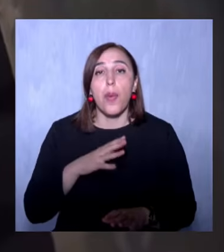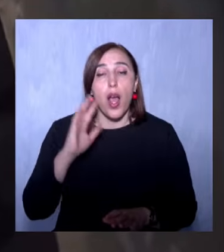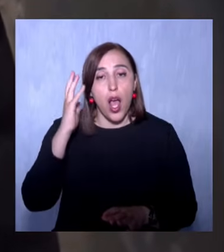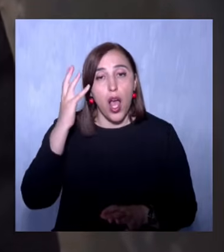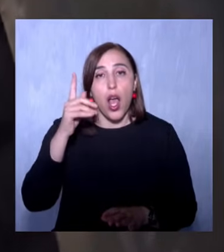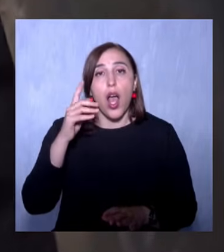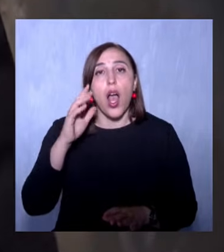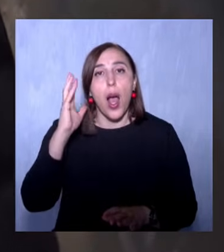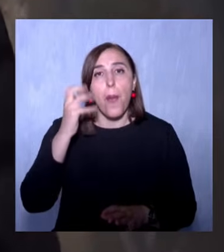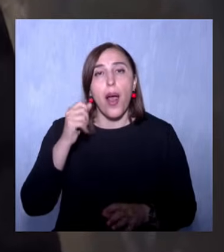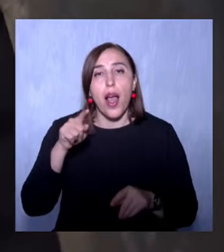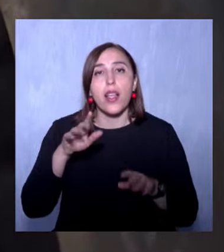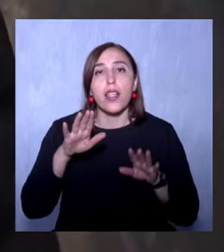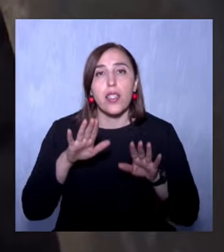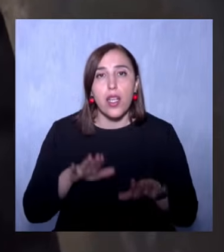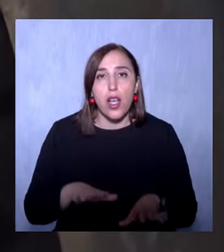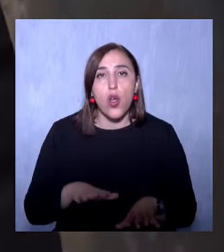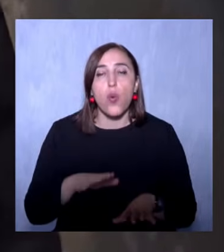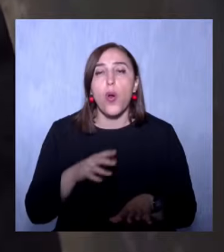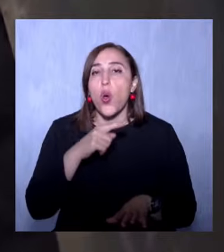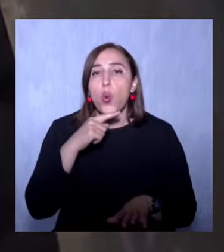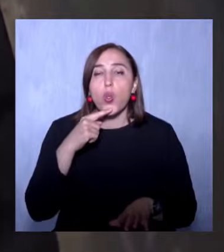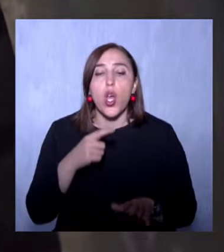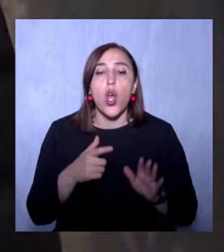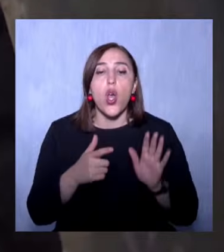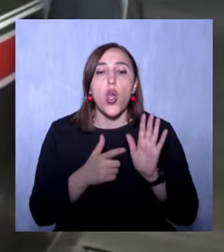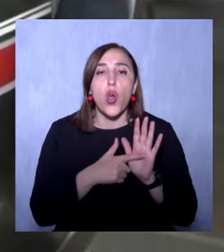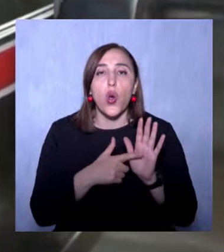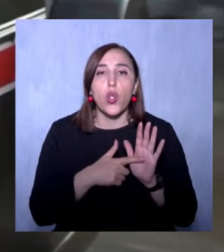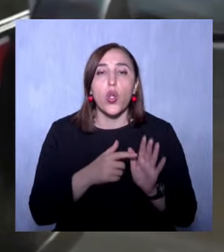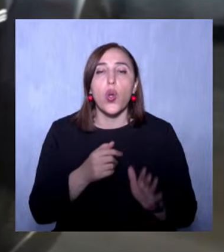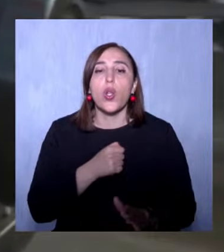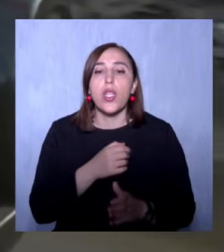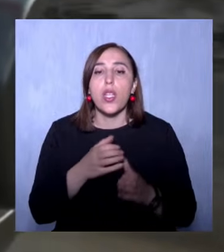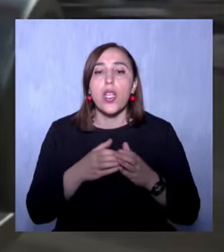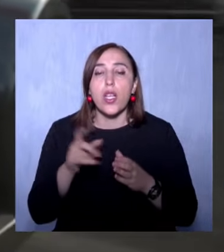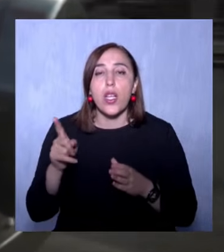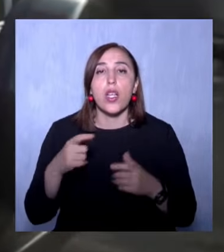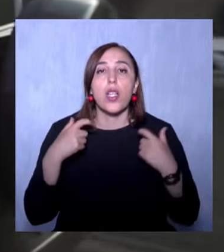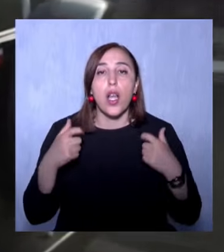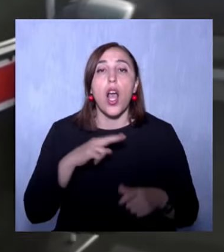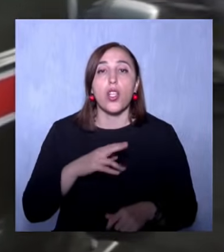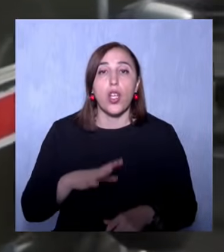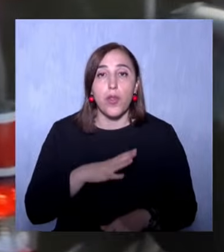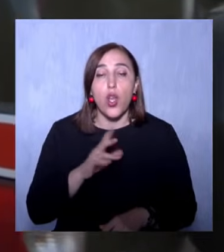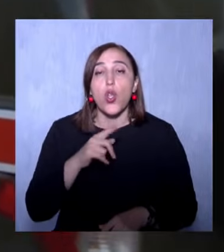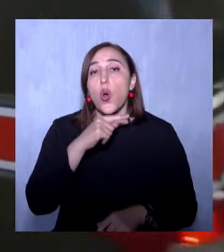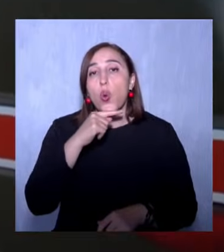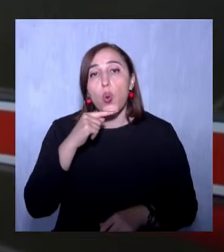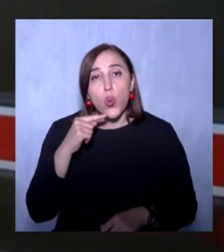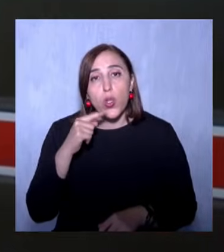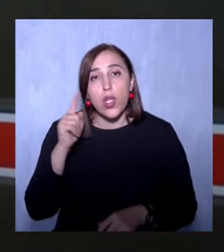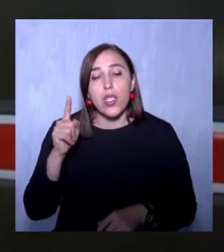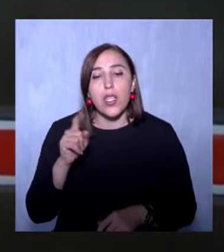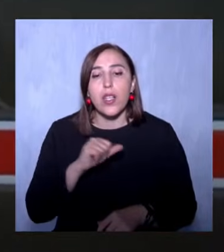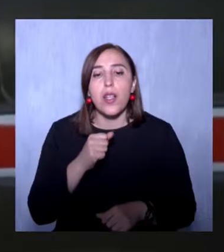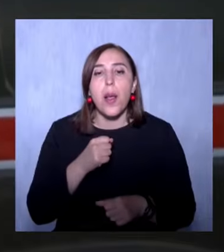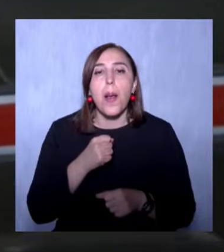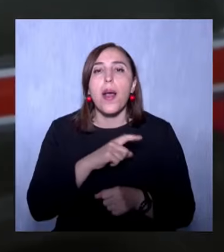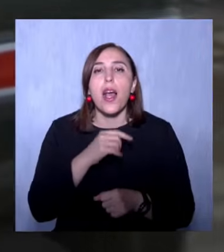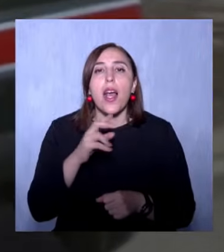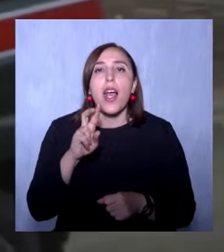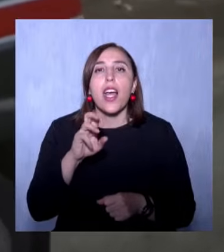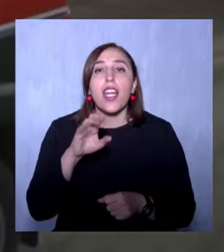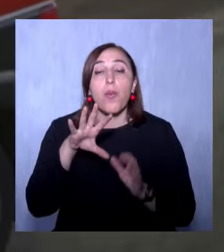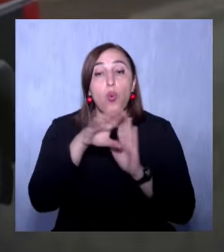Աբխազիայում տեղակայված ռուսական 7-րդ ռազմակայանի հրամանատարի պաշտոնը, մինչ այդ էլ ծառայել էր Ռուսաստանի կողմից բռնակցված Ղրիմում։